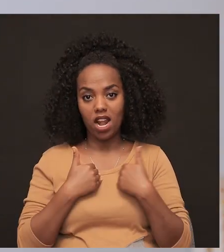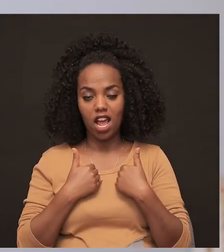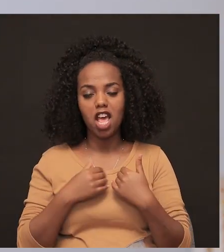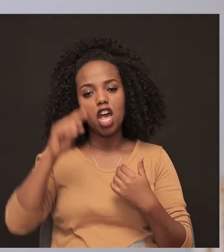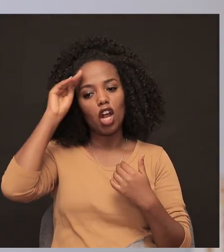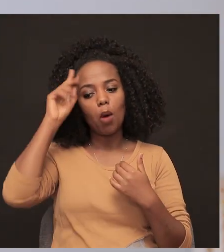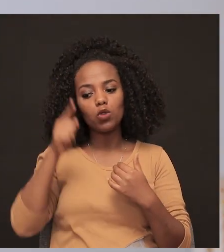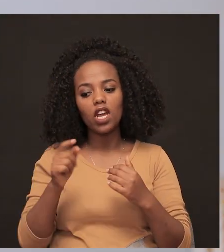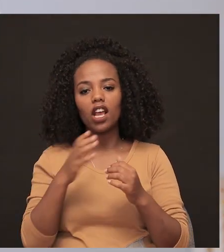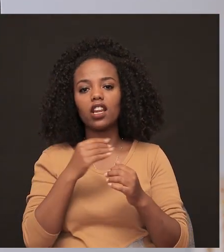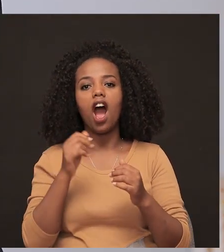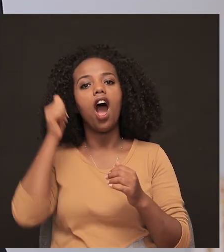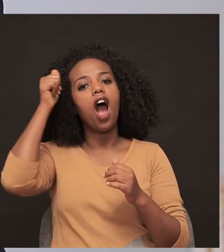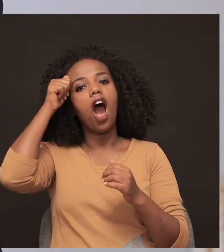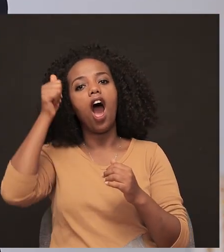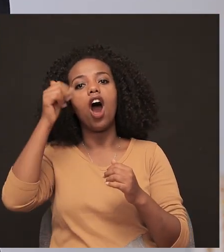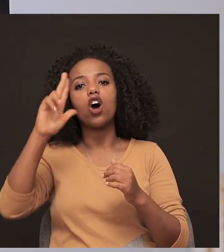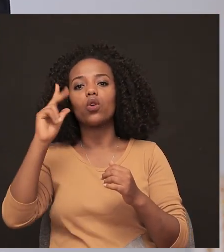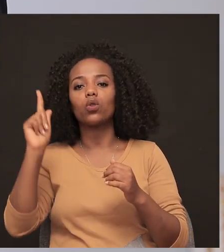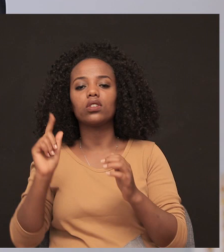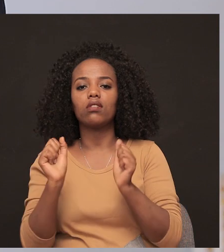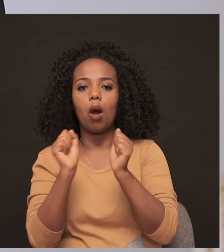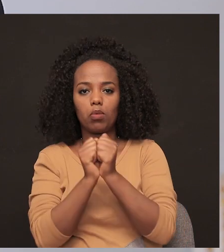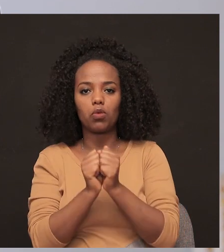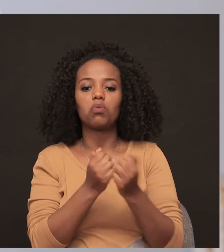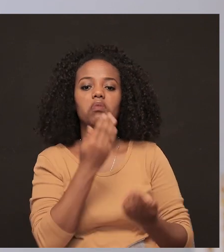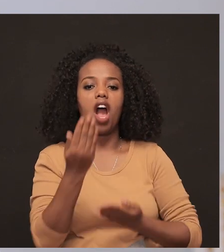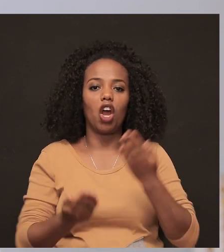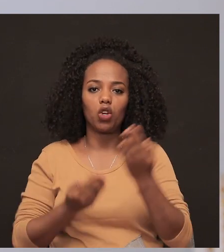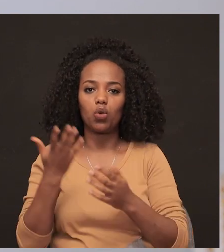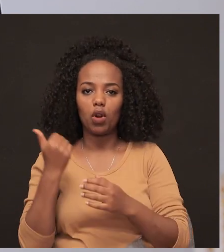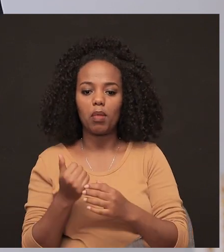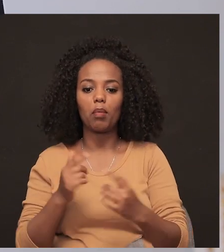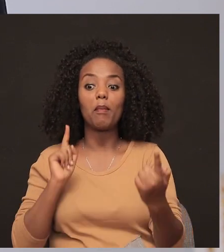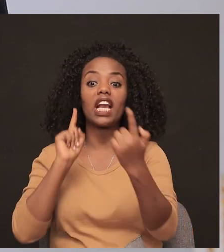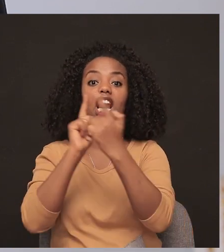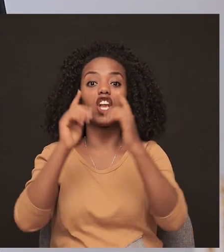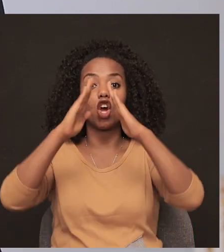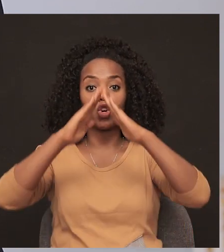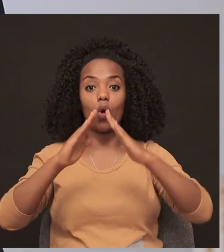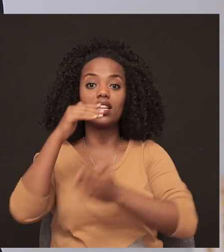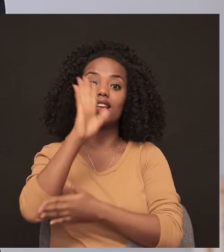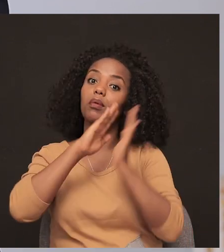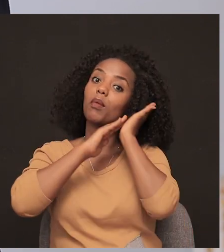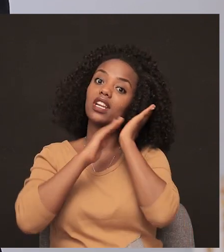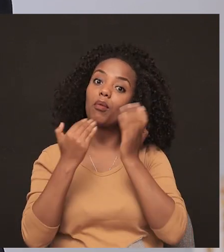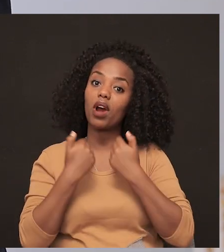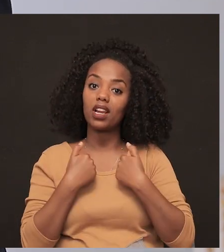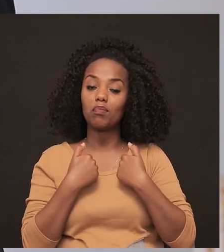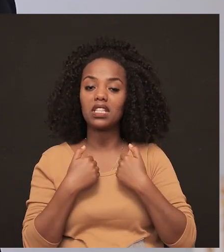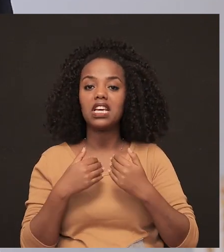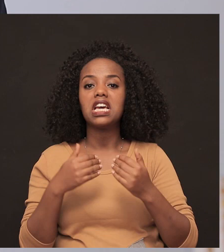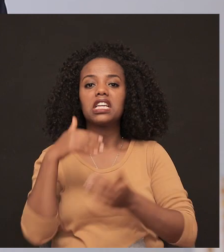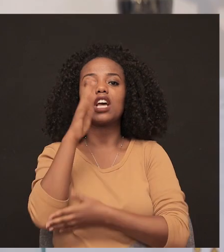ከአሮን ጋር አብሮ ያገለገለ ሰው ነው። አብሮ በመገናኛው ድንኳን ውስጥ የእግዚአብሔር ማደሪያ ባለበት ውስጥ የእግዚአብሔር